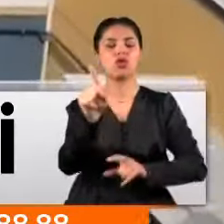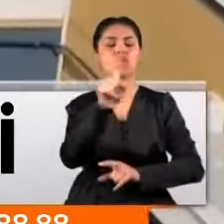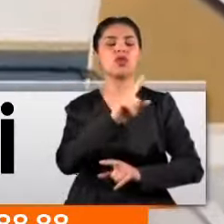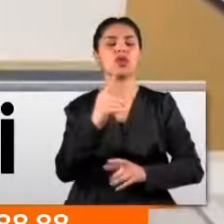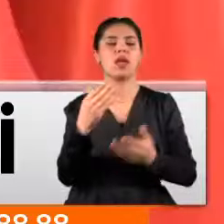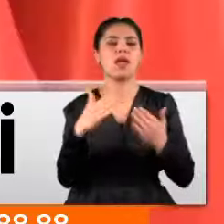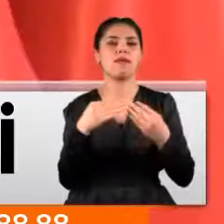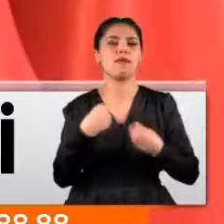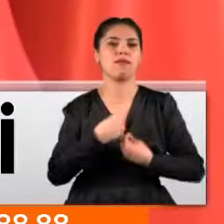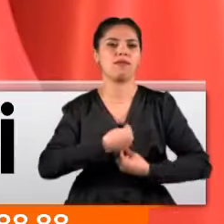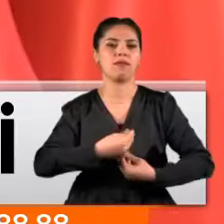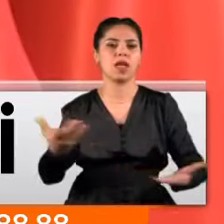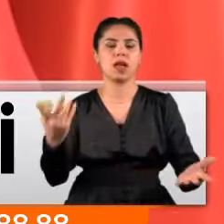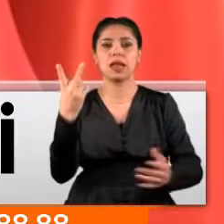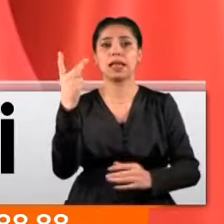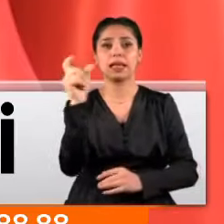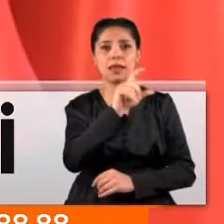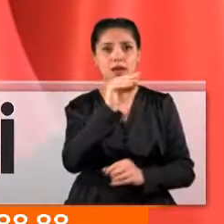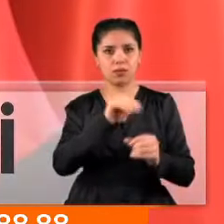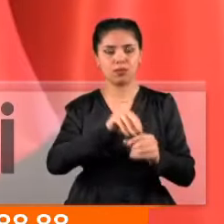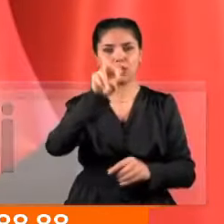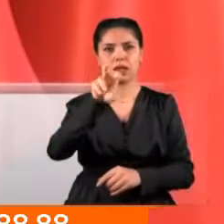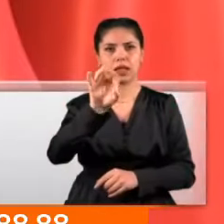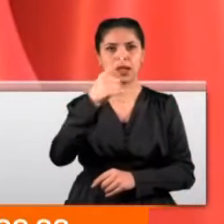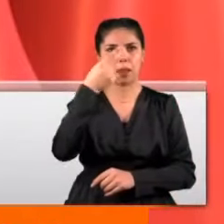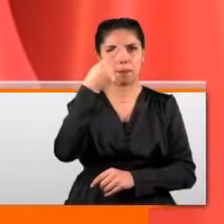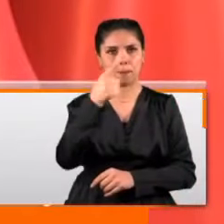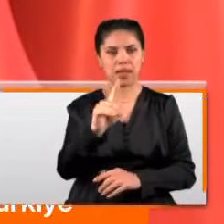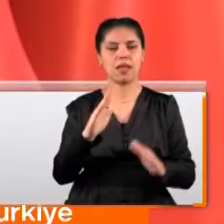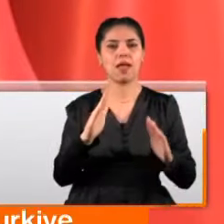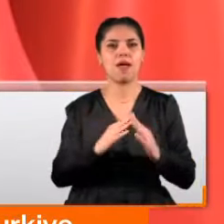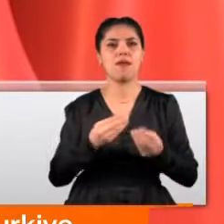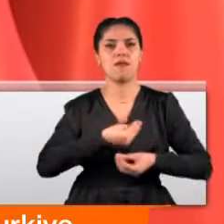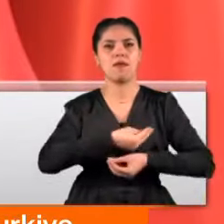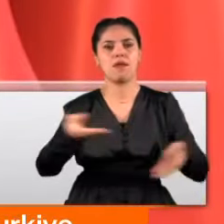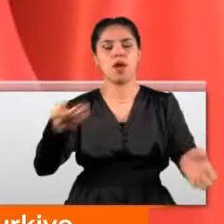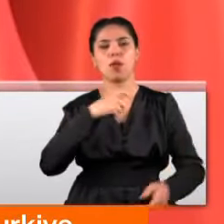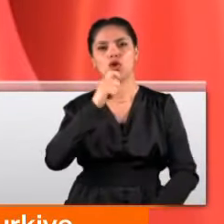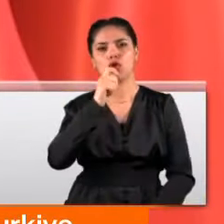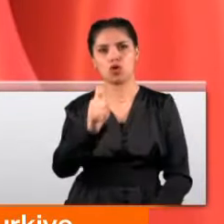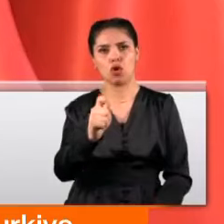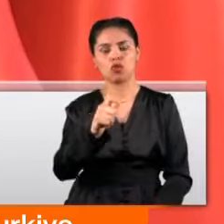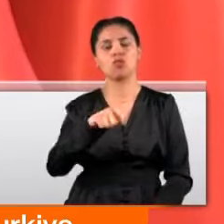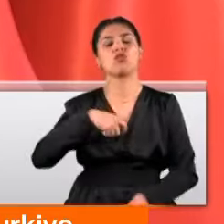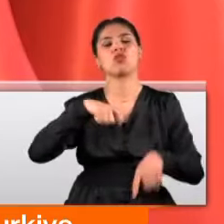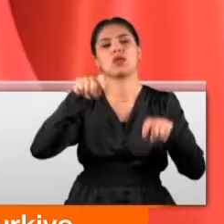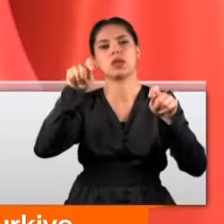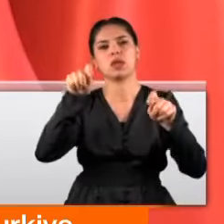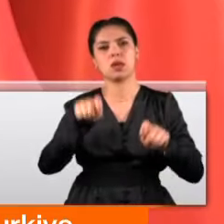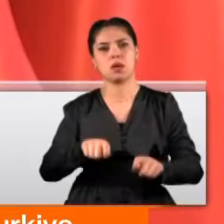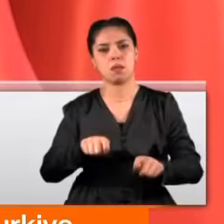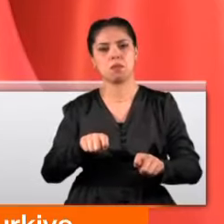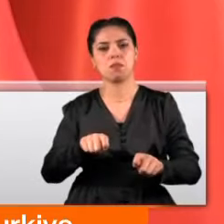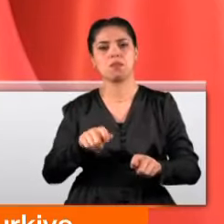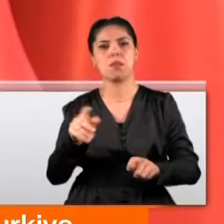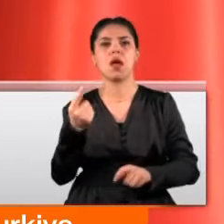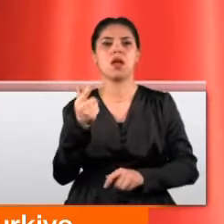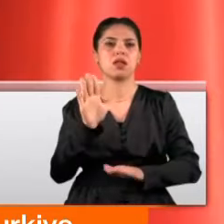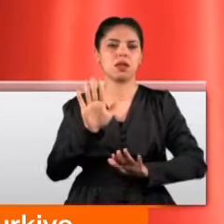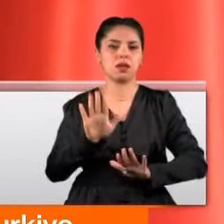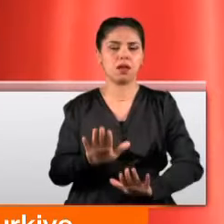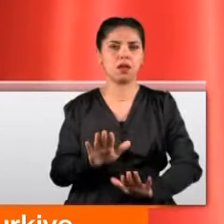yuvasına kavuştu. 2 ayda 80 bin konutu teslim etme sözümüzü yerine getirmeye çok az